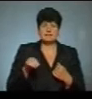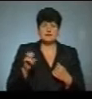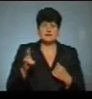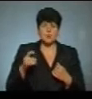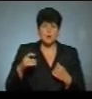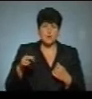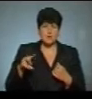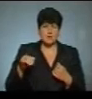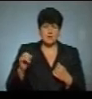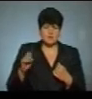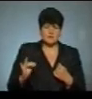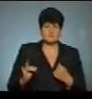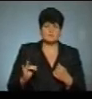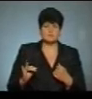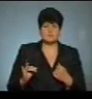флегматики